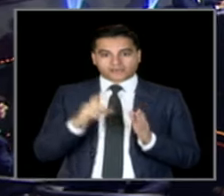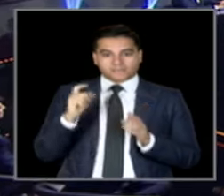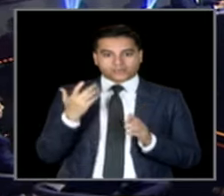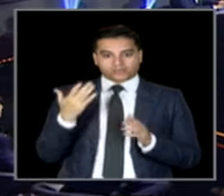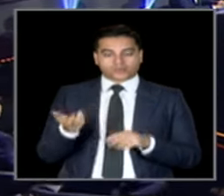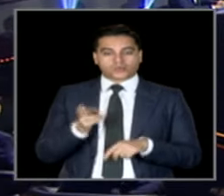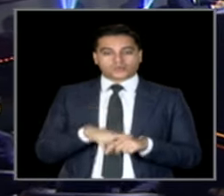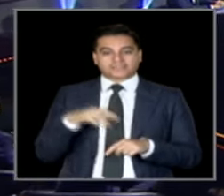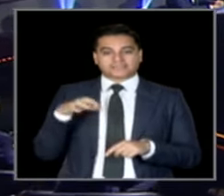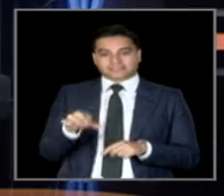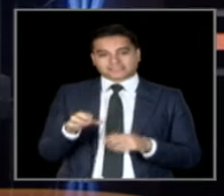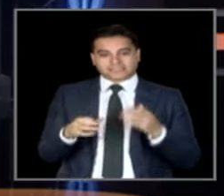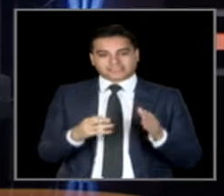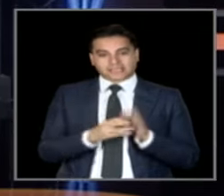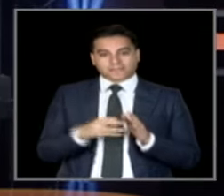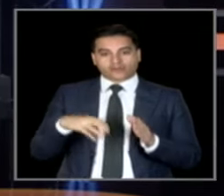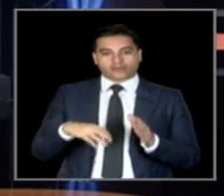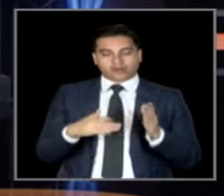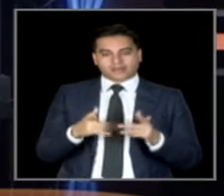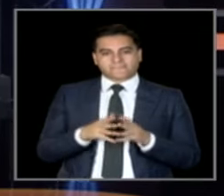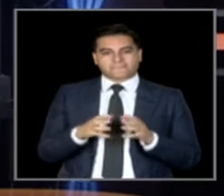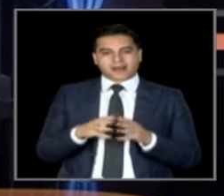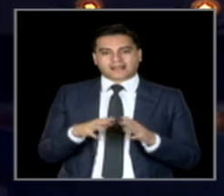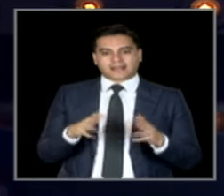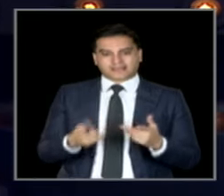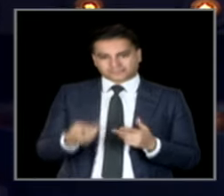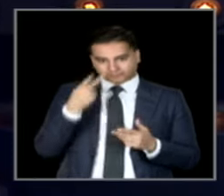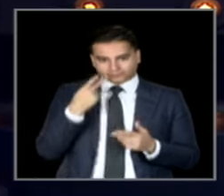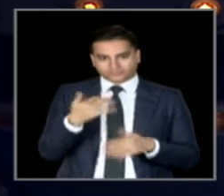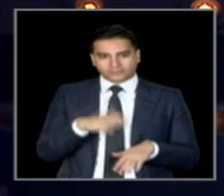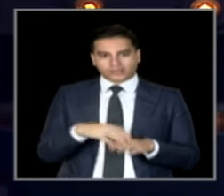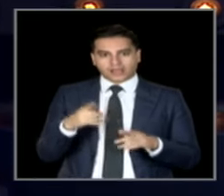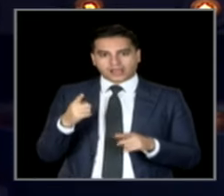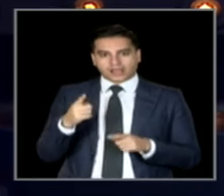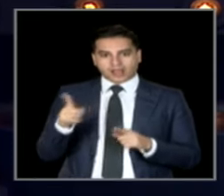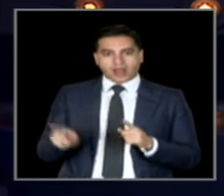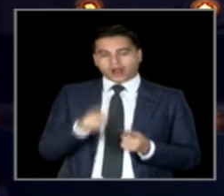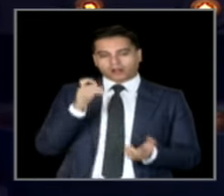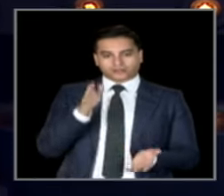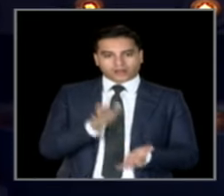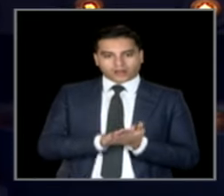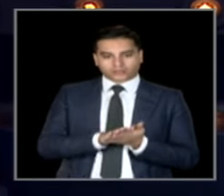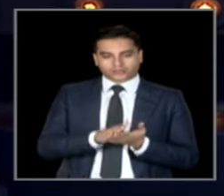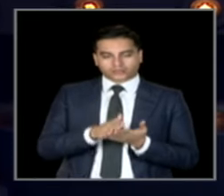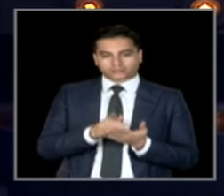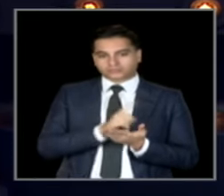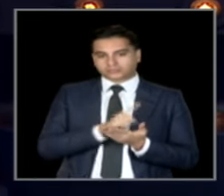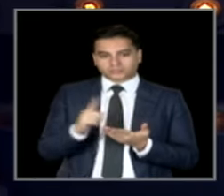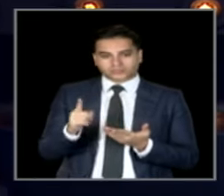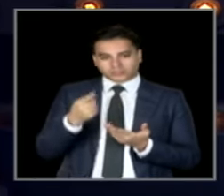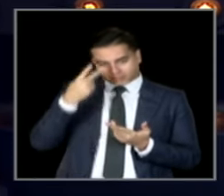المنصورة، 90 جامعة القاهرة. ده معناه إيه بقى؟ إن عجلة الحظ عمرنا